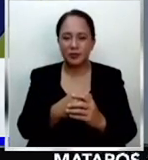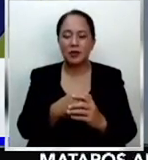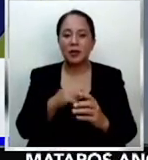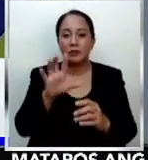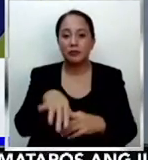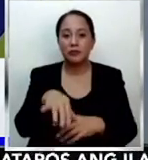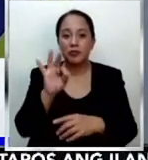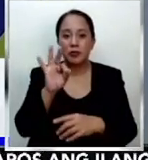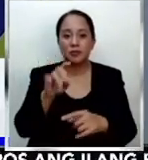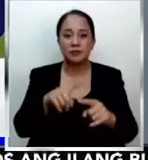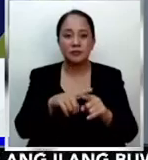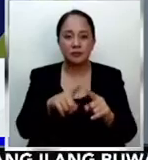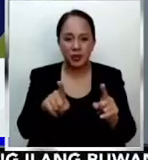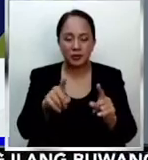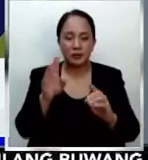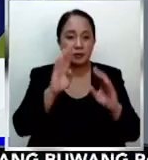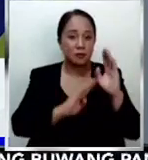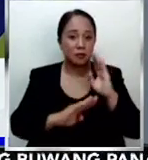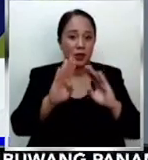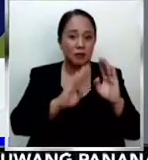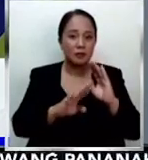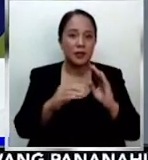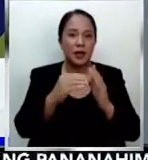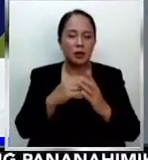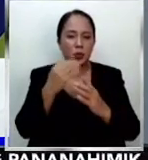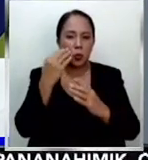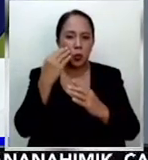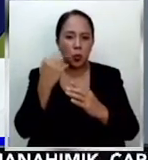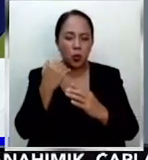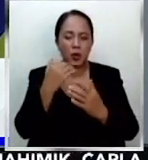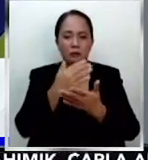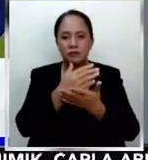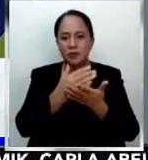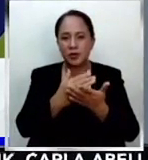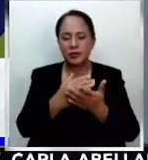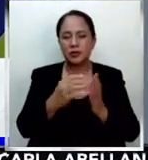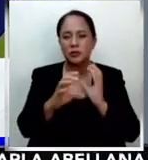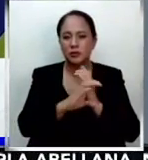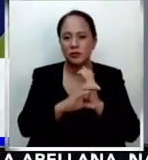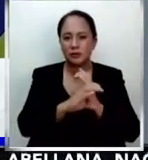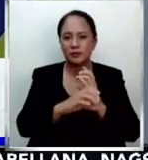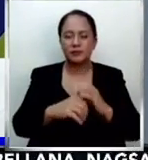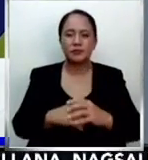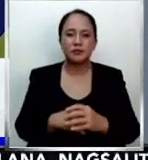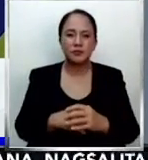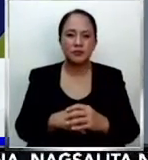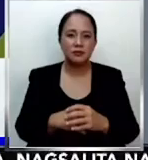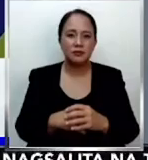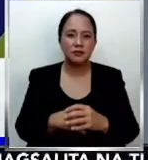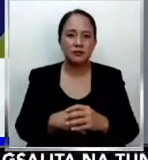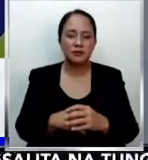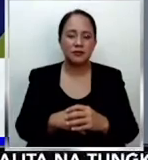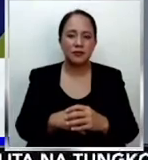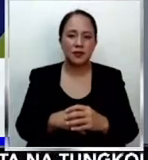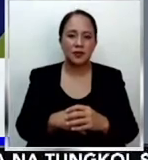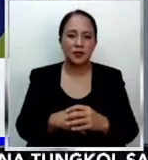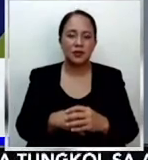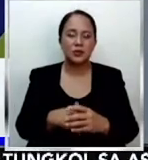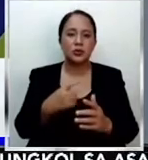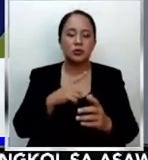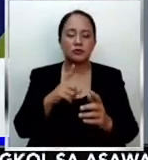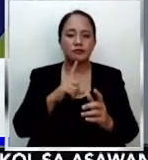medyo may mga kulang-kulang na parte na yung sasakyan, no? Kaya napilitan po itong